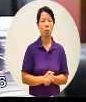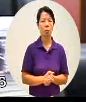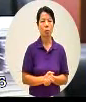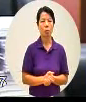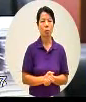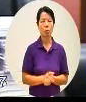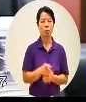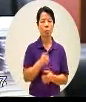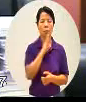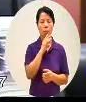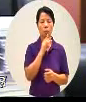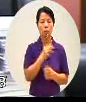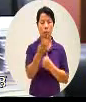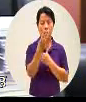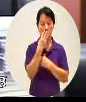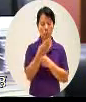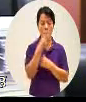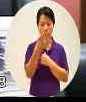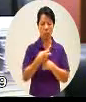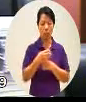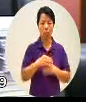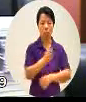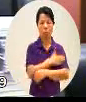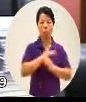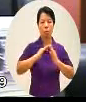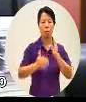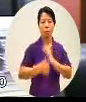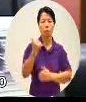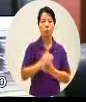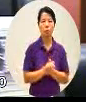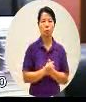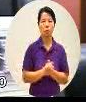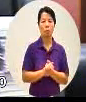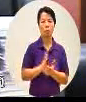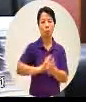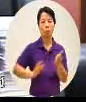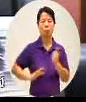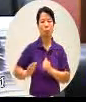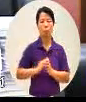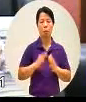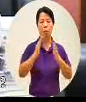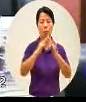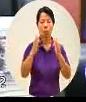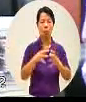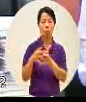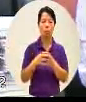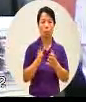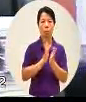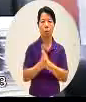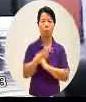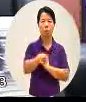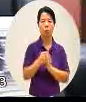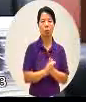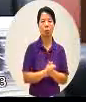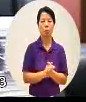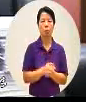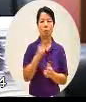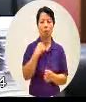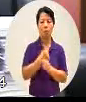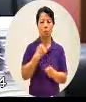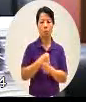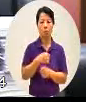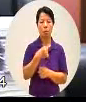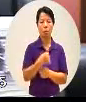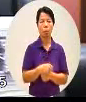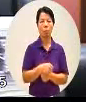你是在害我们陈局市长，在拖垮高雄市府团队，在我的认知是这样。你做那个东西是做什